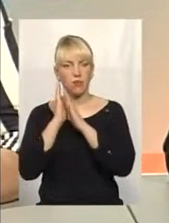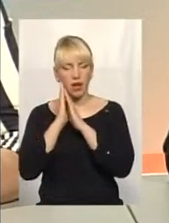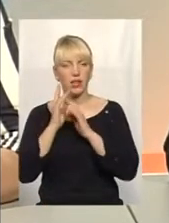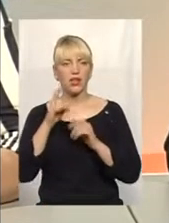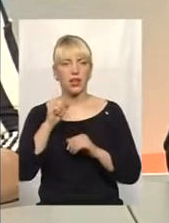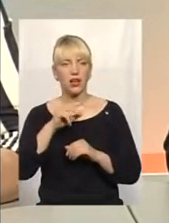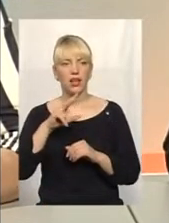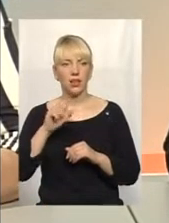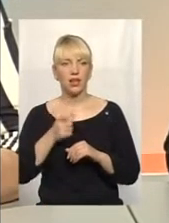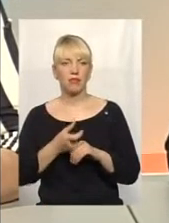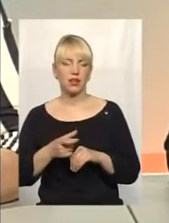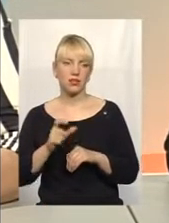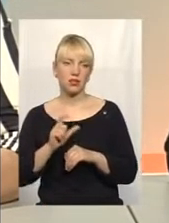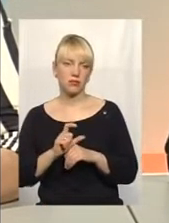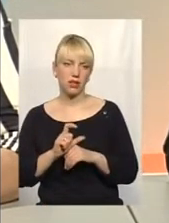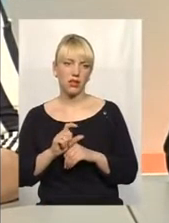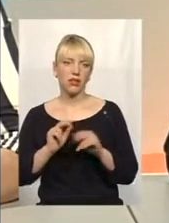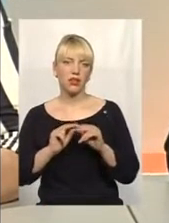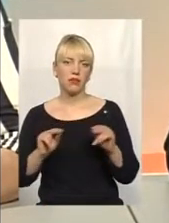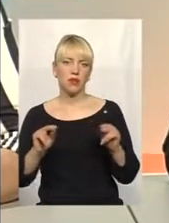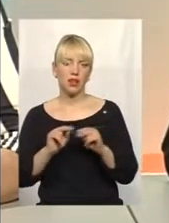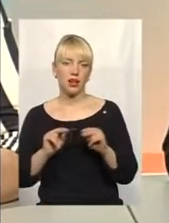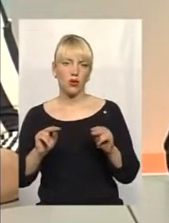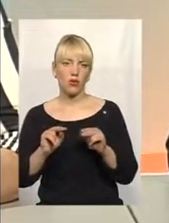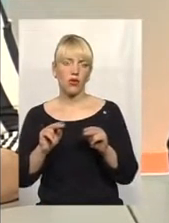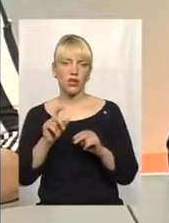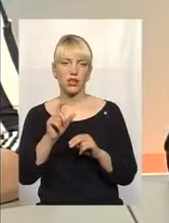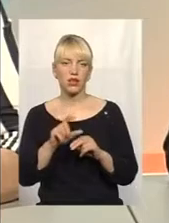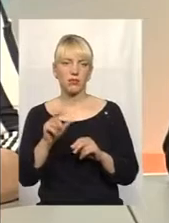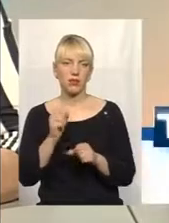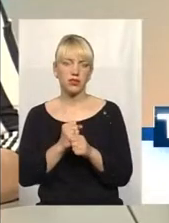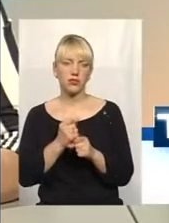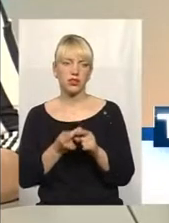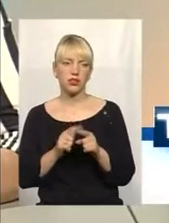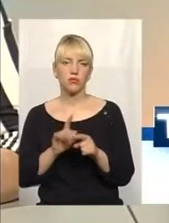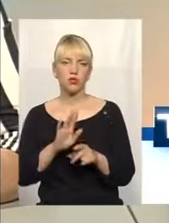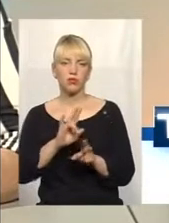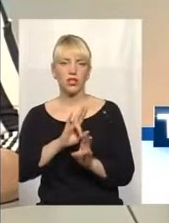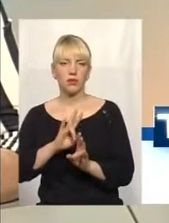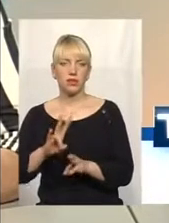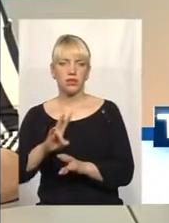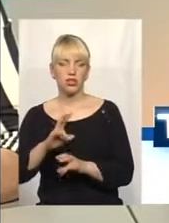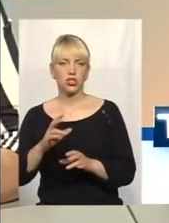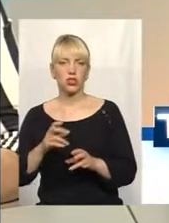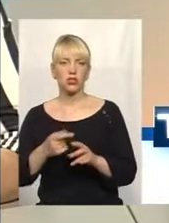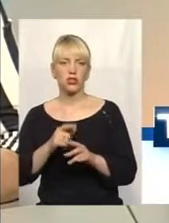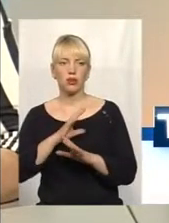але ну, максимально педагоги працюють над тим, щоб не завдати дитині шкоди